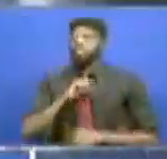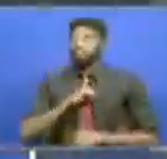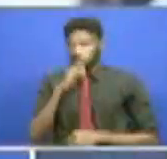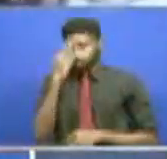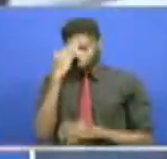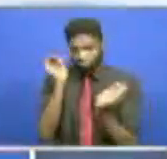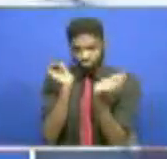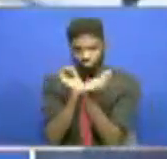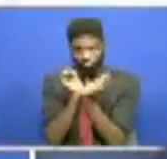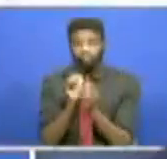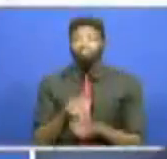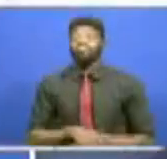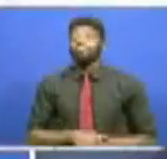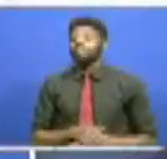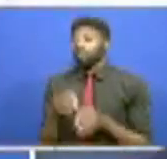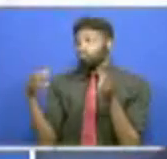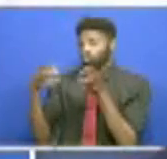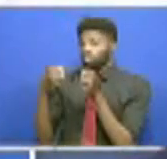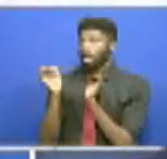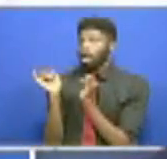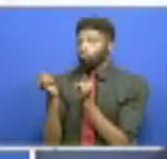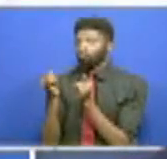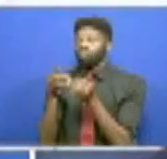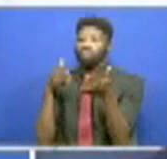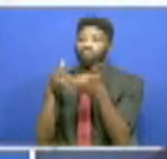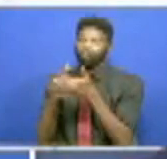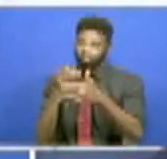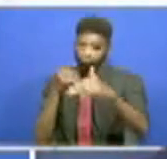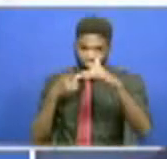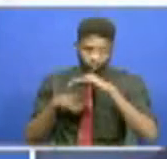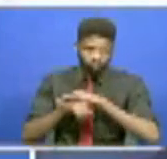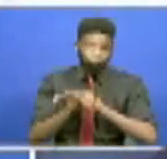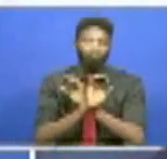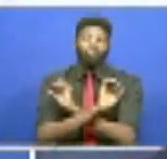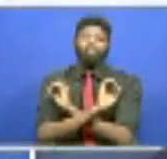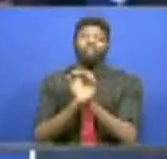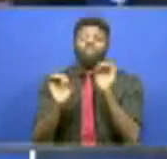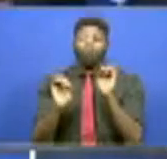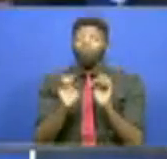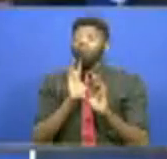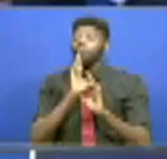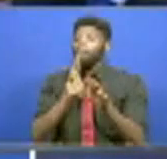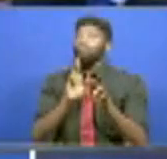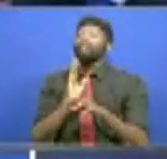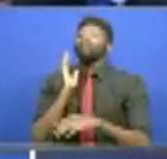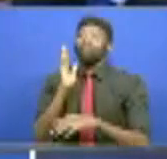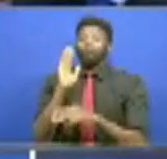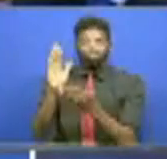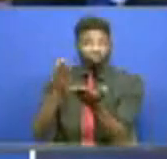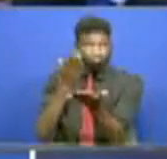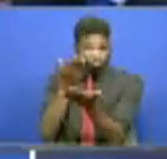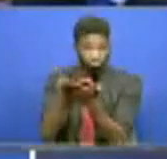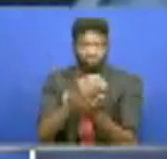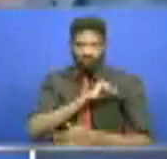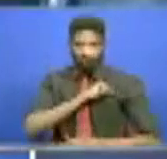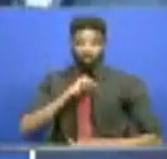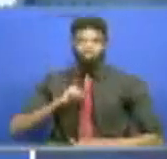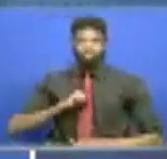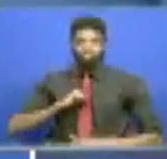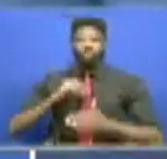vya habari vilizuiwa kuangazia mkutano huo ambao ripoti yake inatarajiwa kuwasilishwa katika Bunge la Seneti wiki